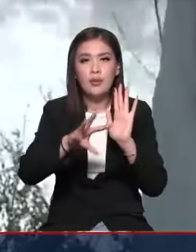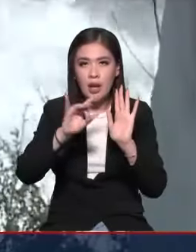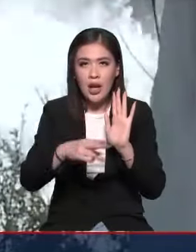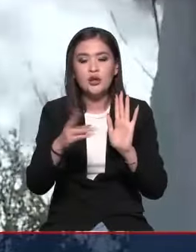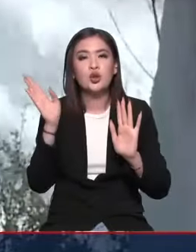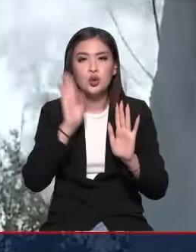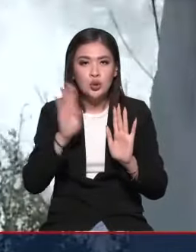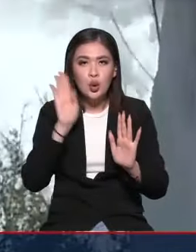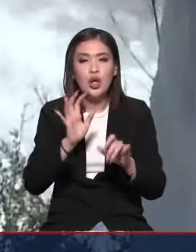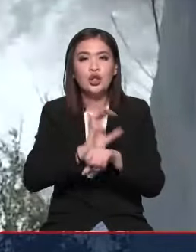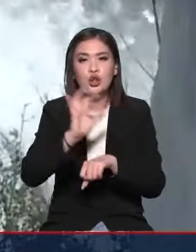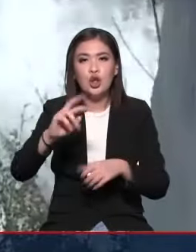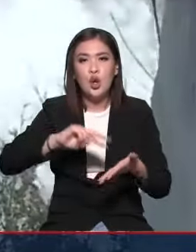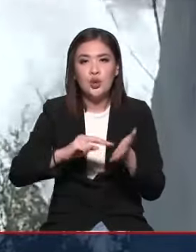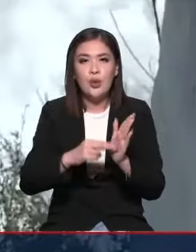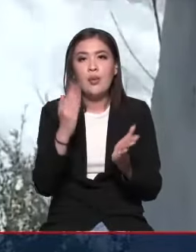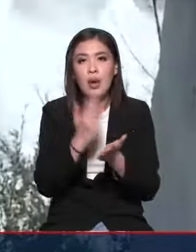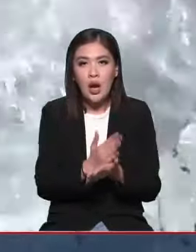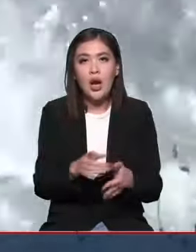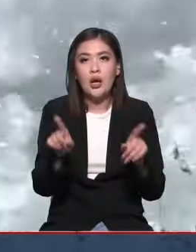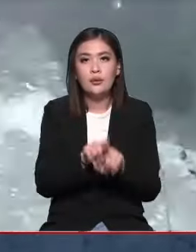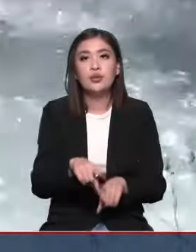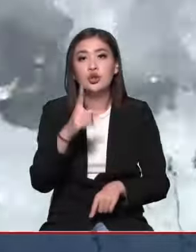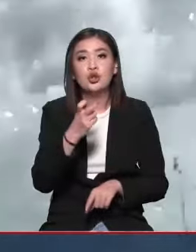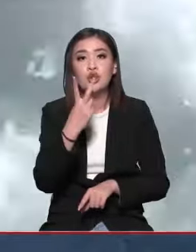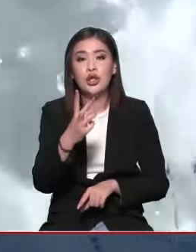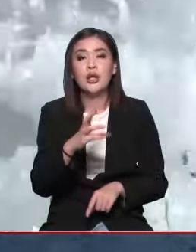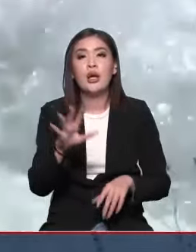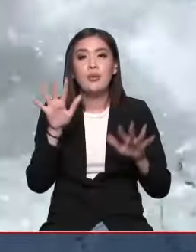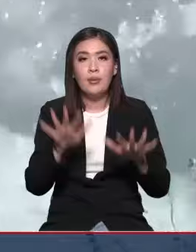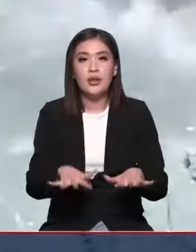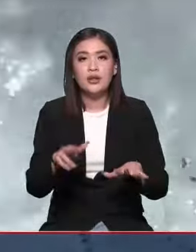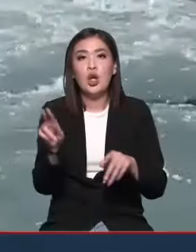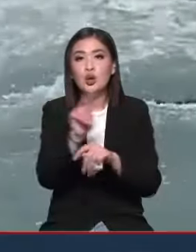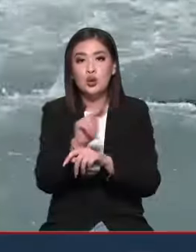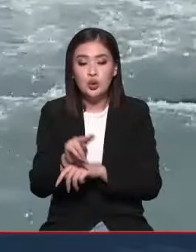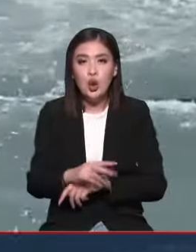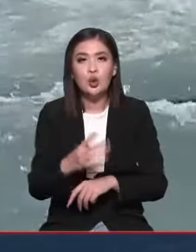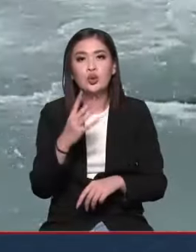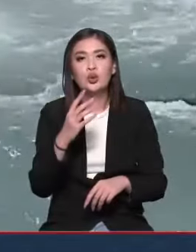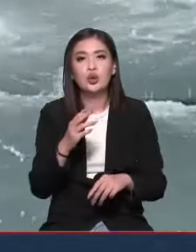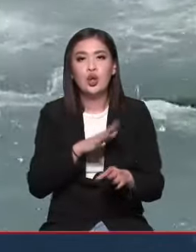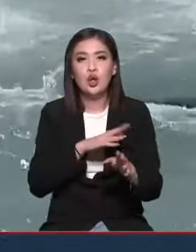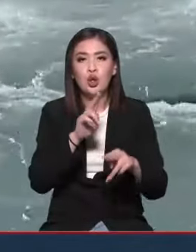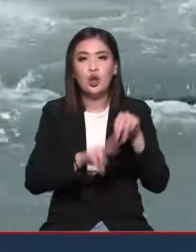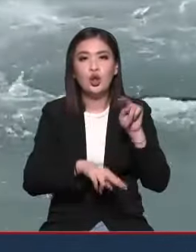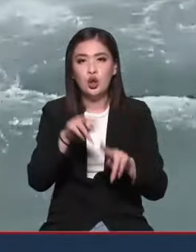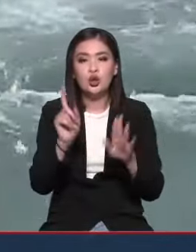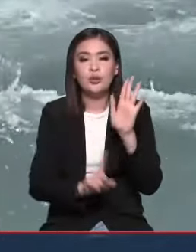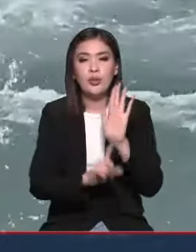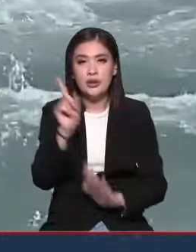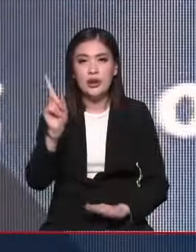текше метр су жіберу жоспарланған. Сондай-ақ 102 бекет жөнделіп, 400-інде құрылыс